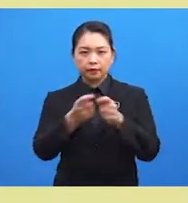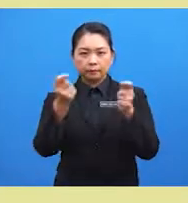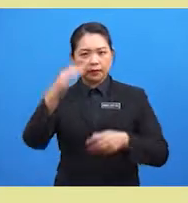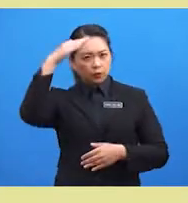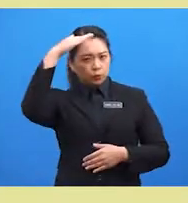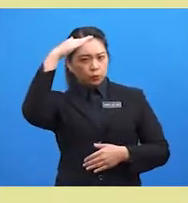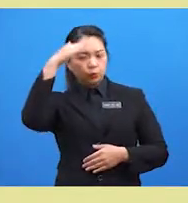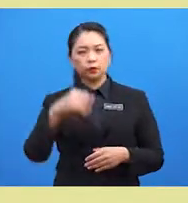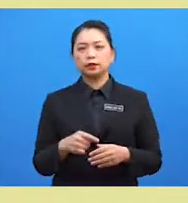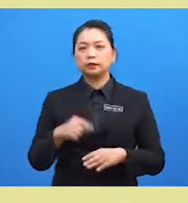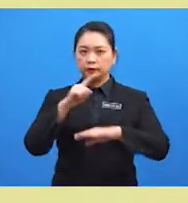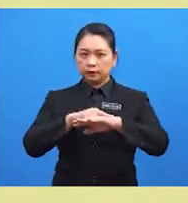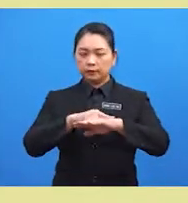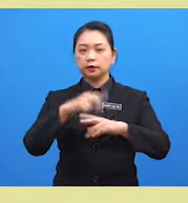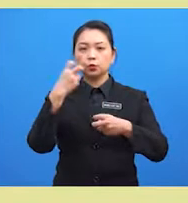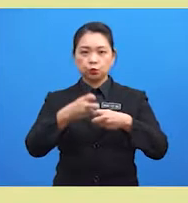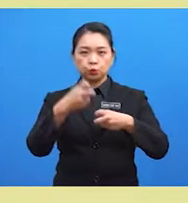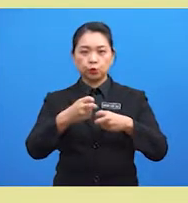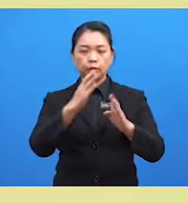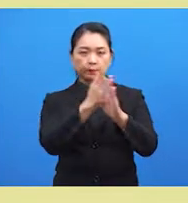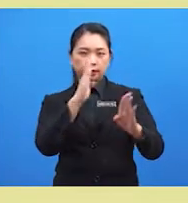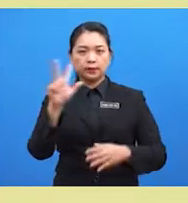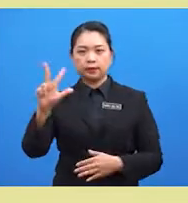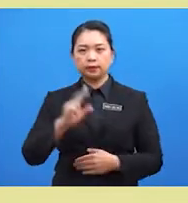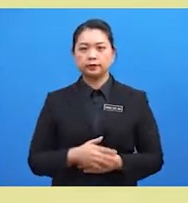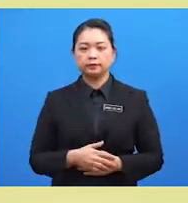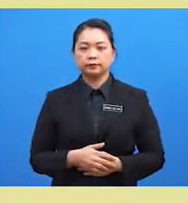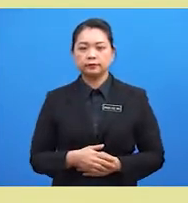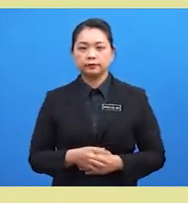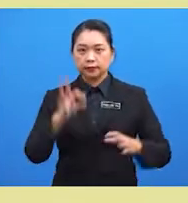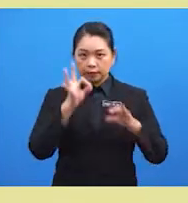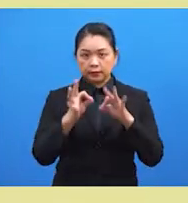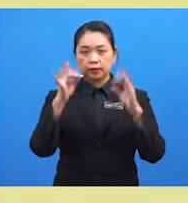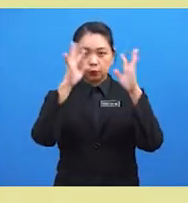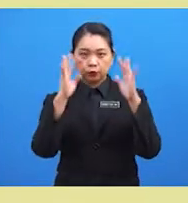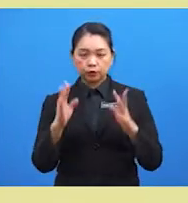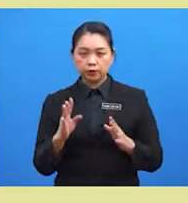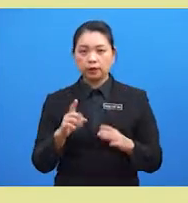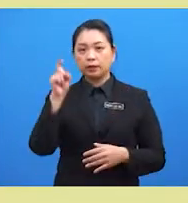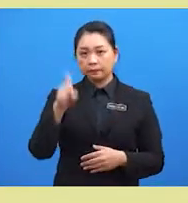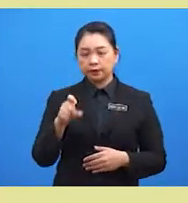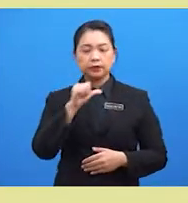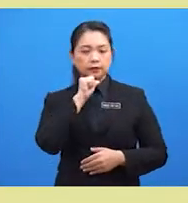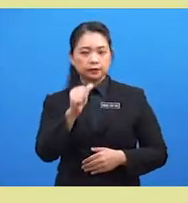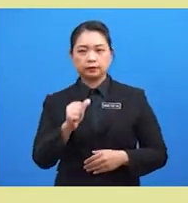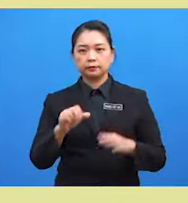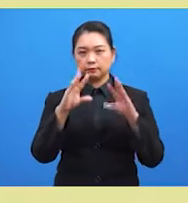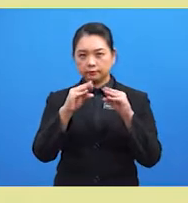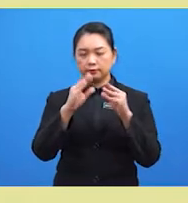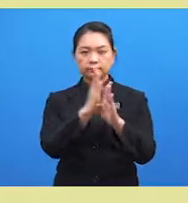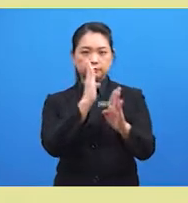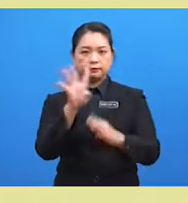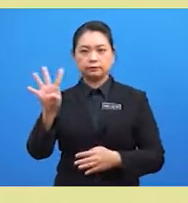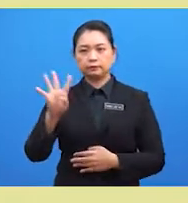Tempat berteduh dikala susah, baris 3. Jika berhujan, pasti tak basah, baris